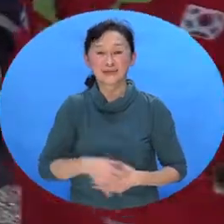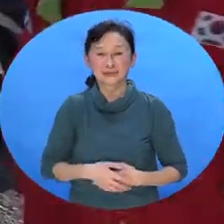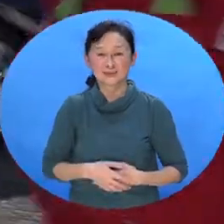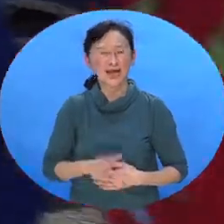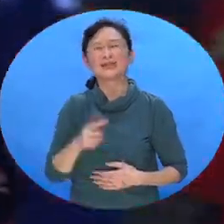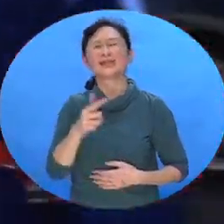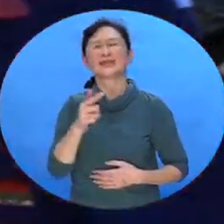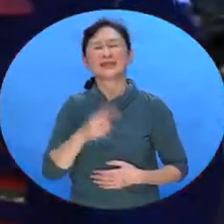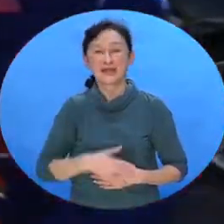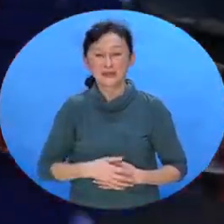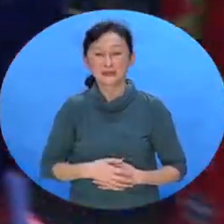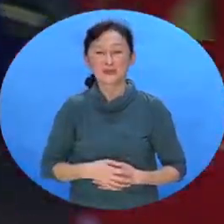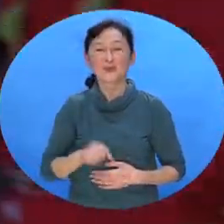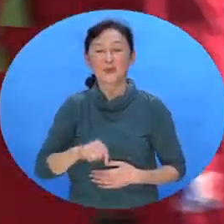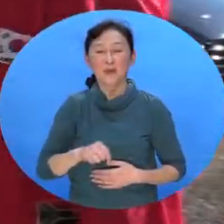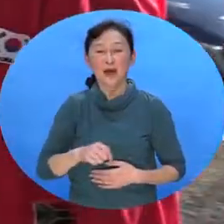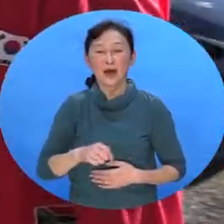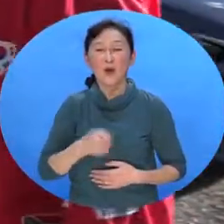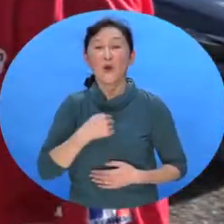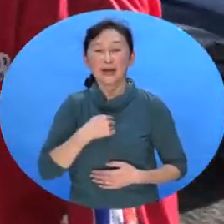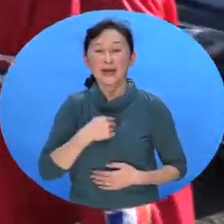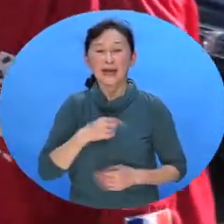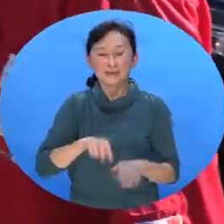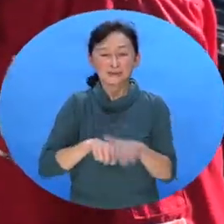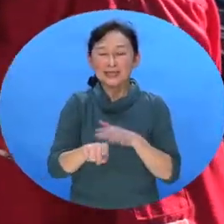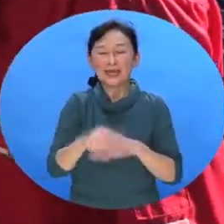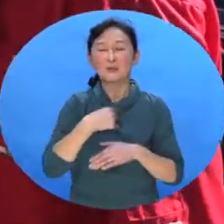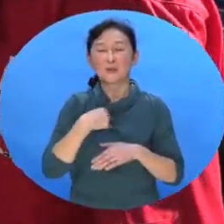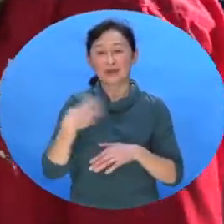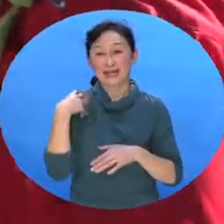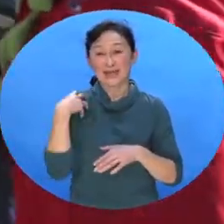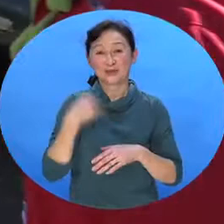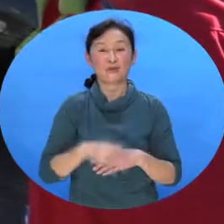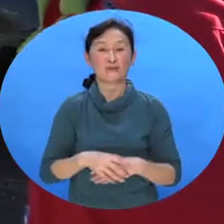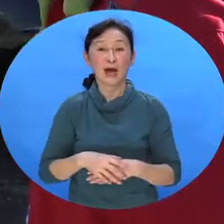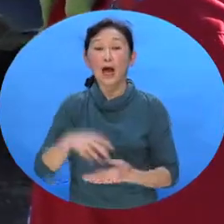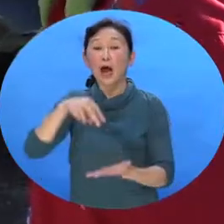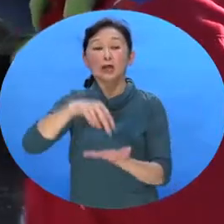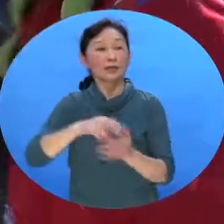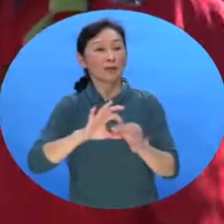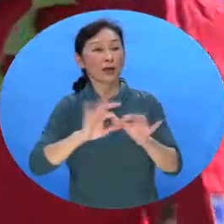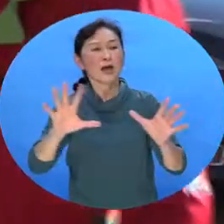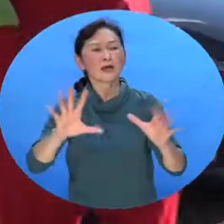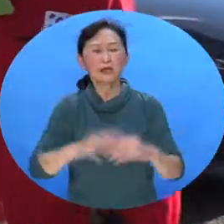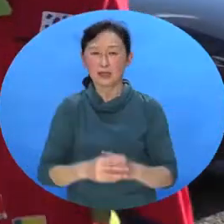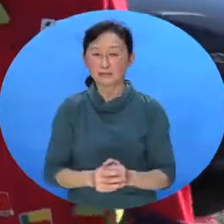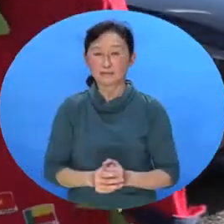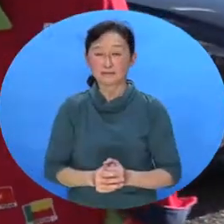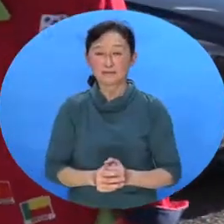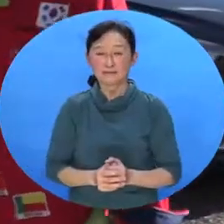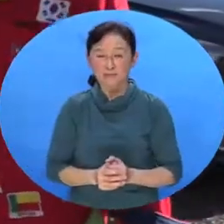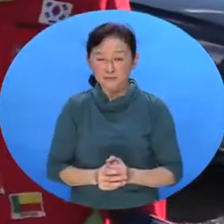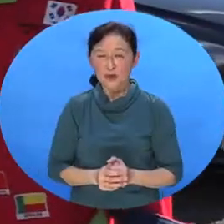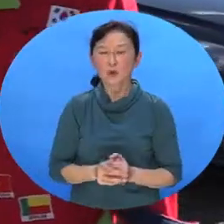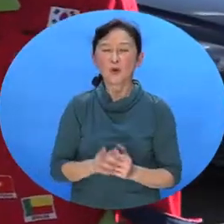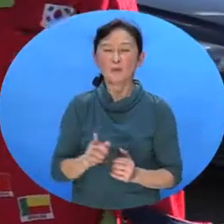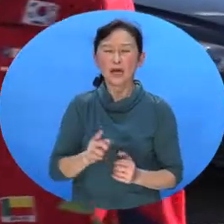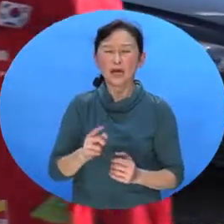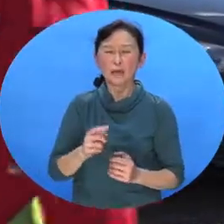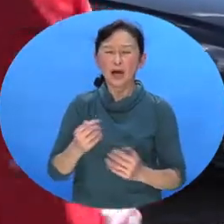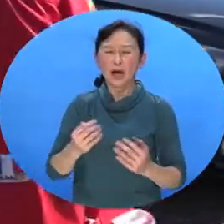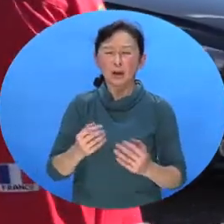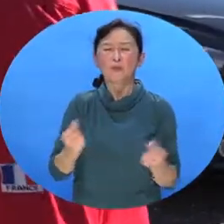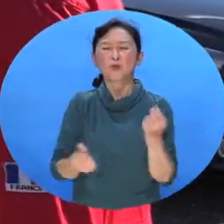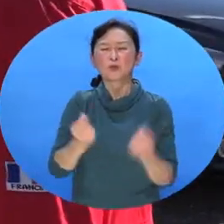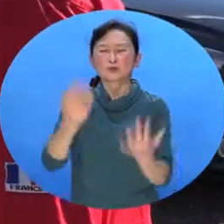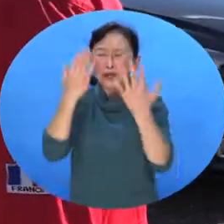いやいやいや、違う、ここはね、正直な話、まあ、リーダーの僕でしょ。 え、違う、立場関係ない。 いやいや、お前はダメです。 縦社会ダメです。 違う、お前はもうあのすぐ酔